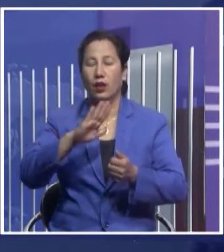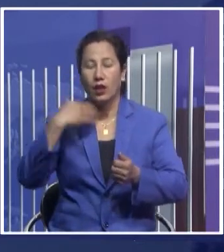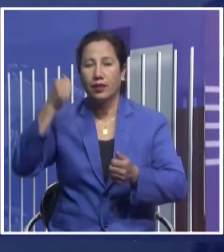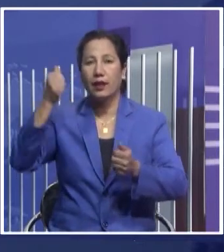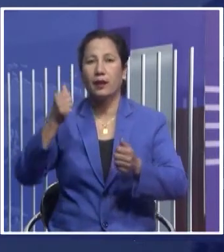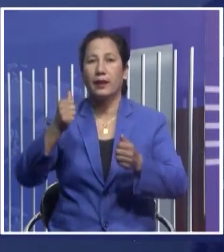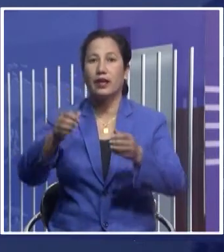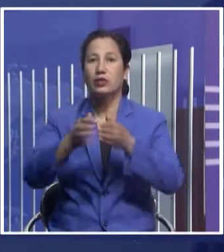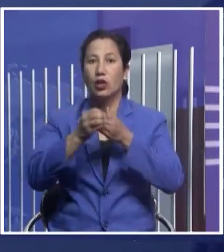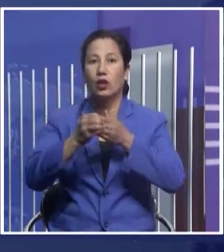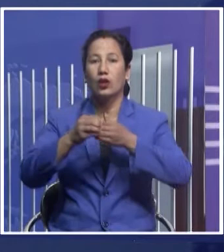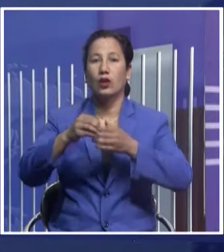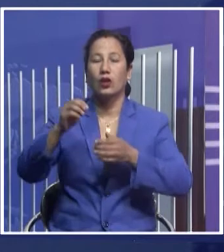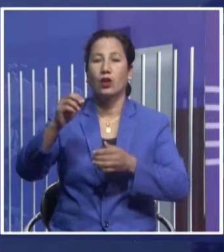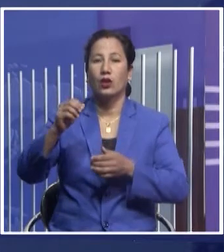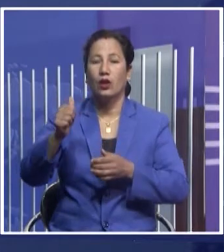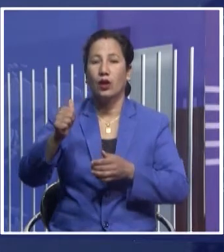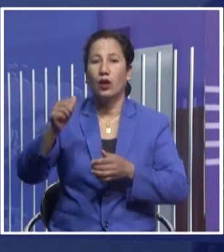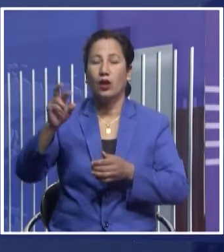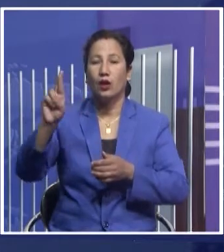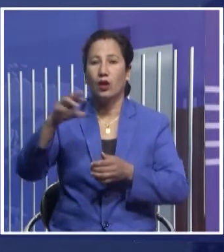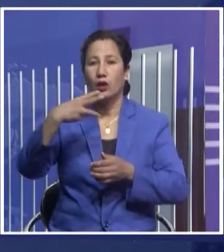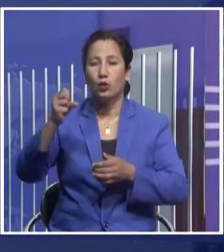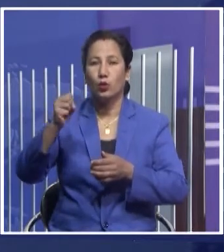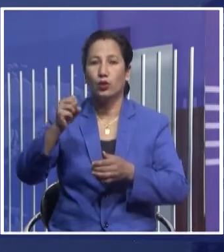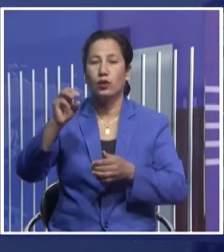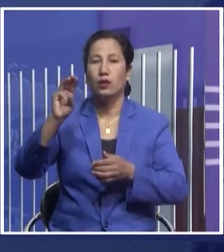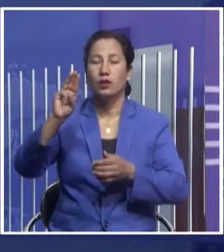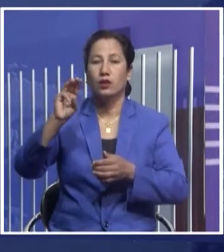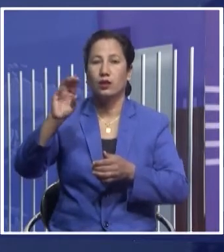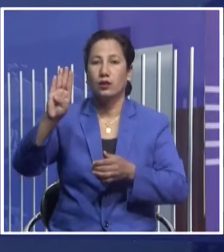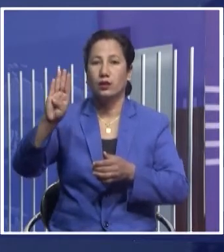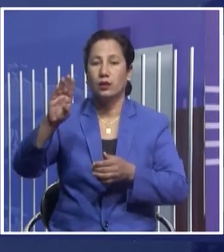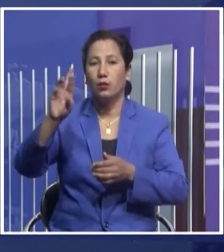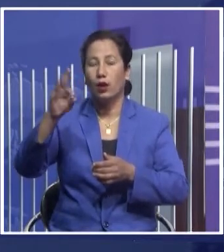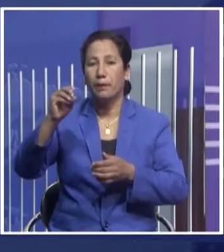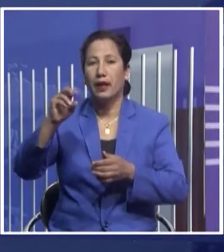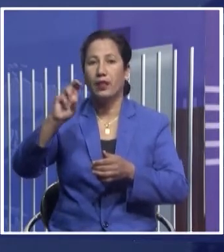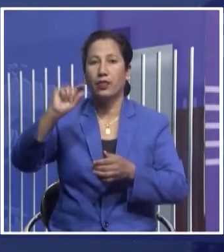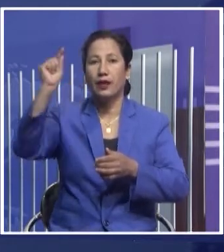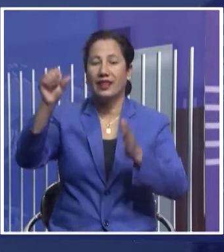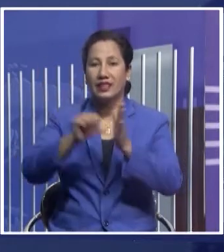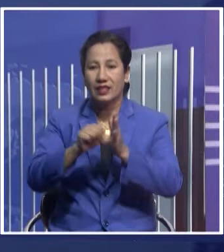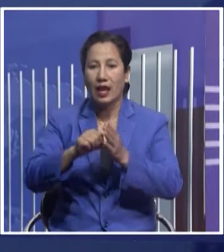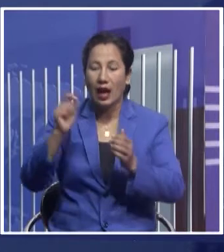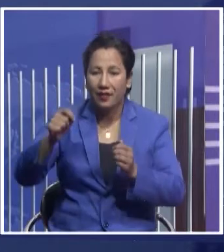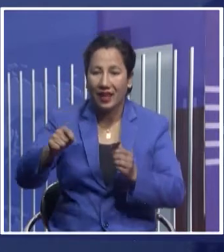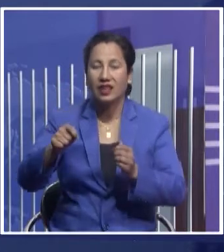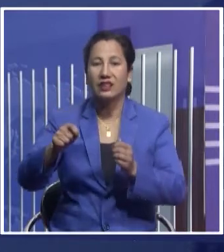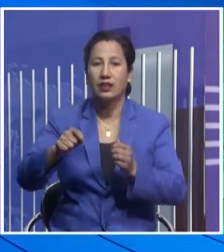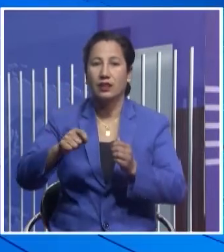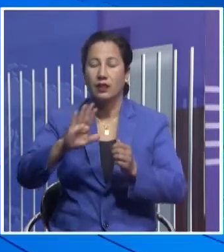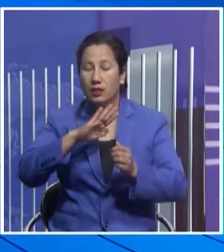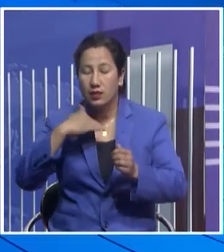आरोपी मध्येका अरूण भनेर चिनिने बमबहादुर खड्का सहित तीनजनालाई दैलेख जिल्ला अदालतले जन्मकैदको फैसला गरेको